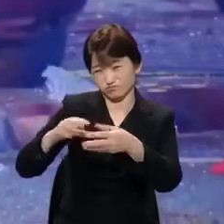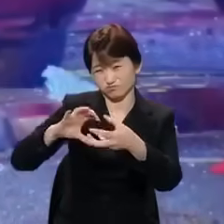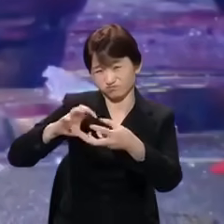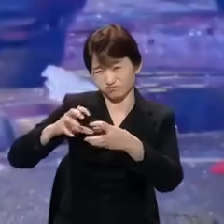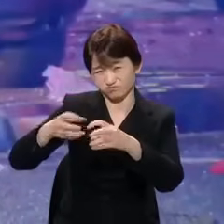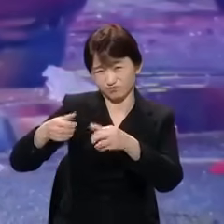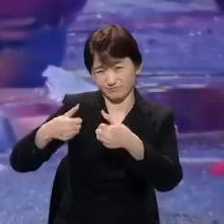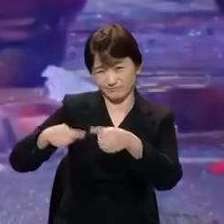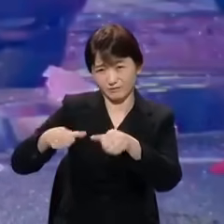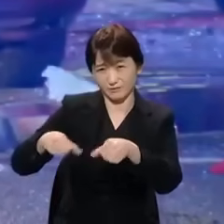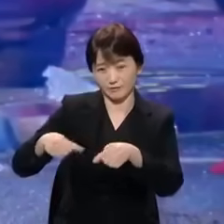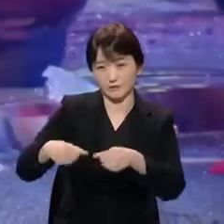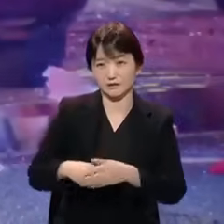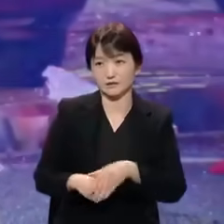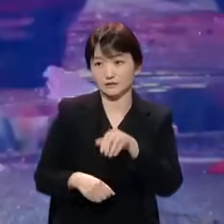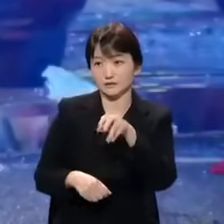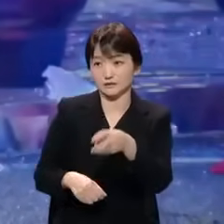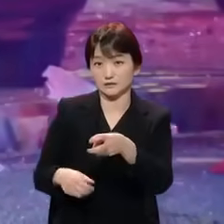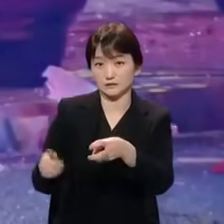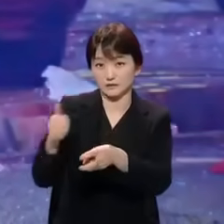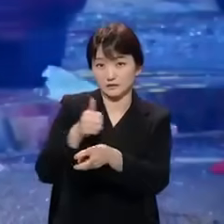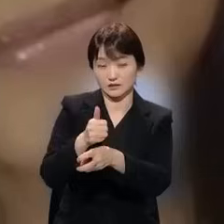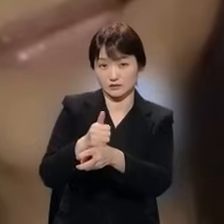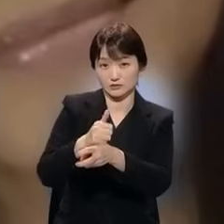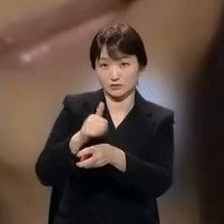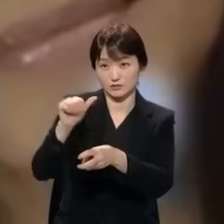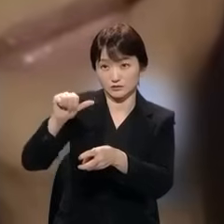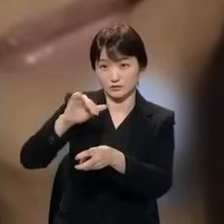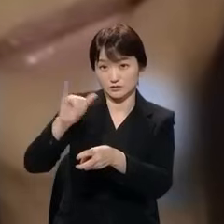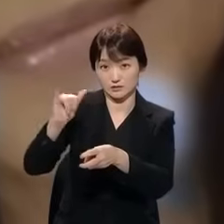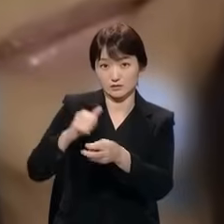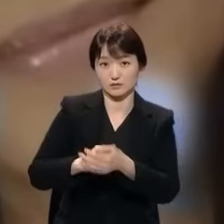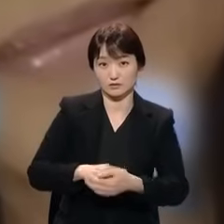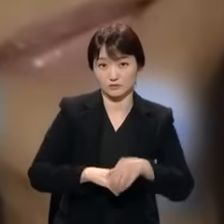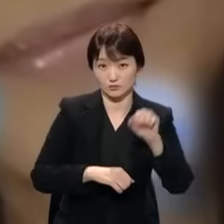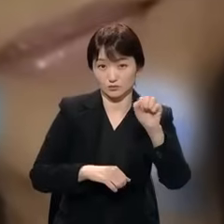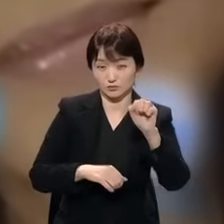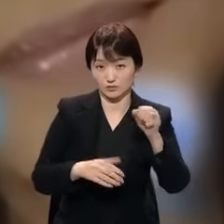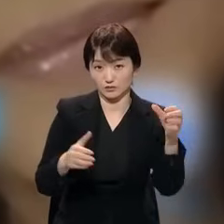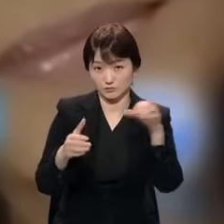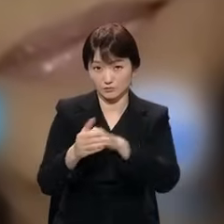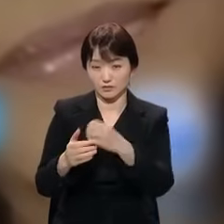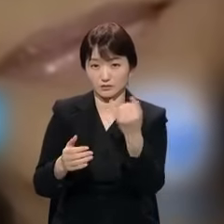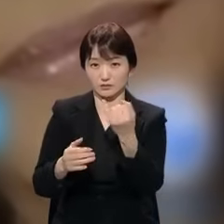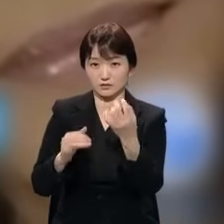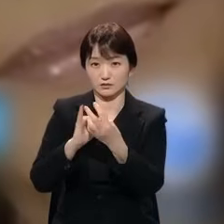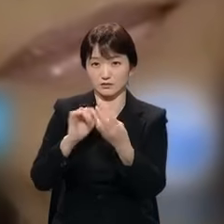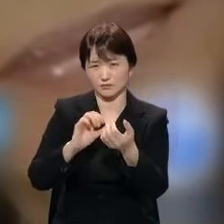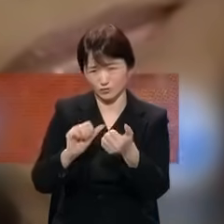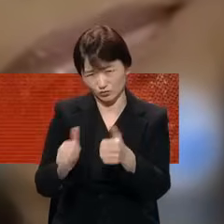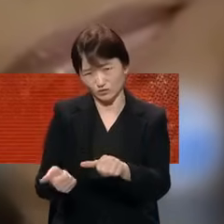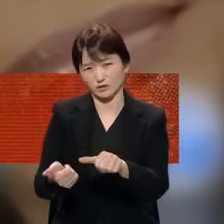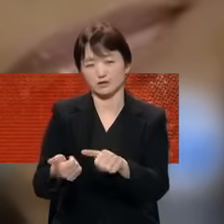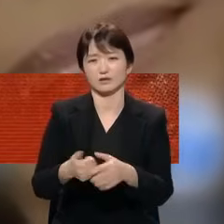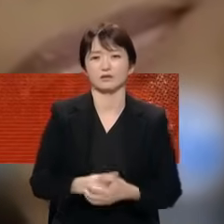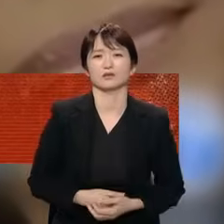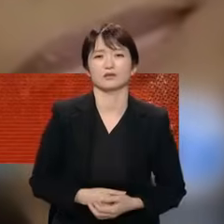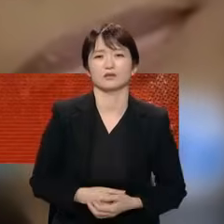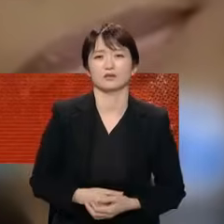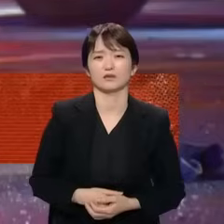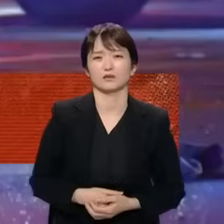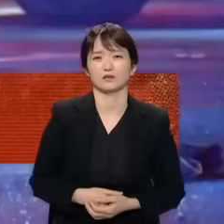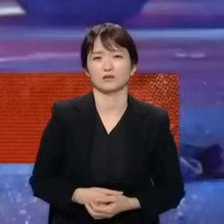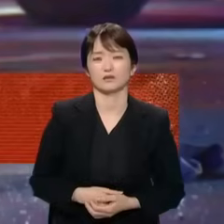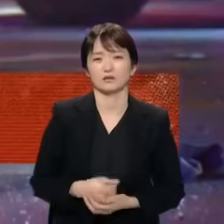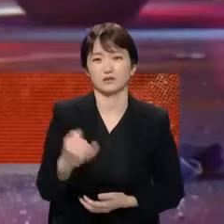박살이 난 모습이죠. 이 차에는 5명이 타고 있었는데요. 이 사고로 운전자를 포함해서 여성 3명이 목숨을 잃었습니다. 또